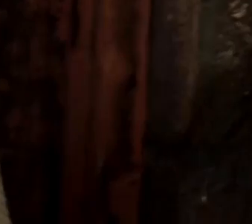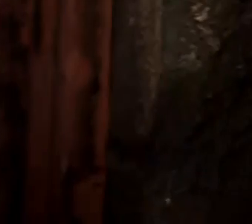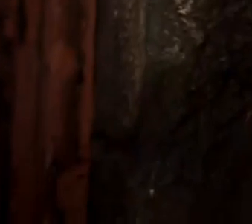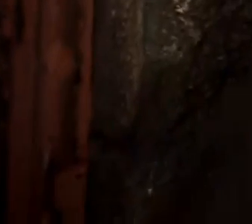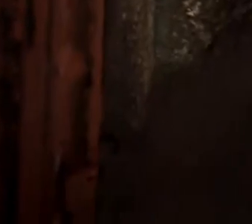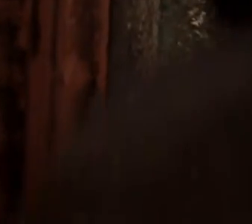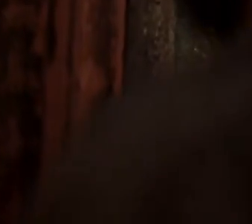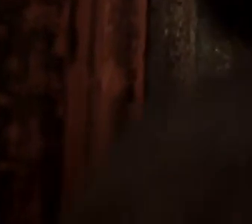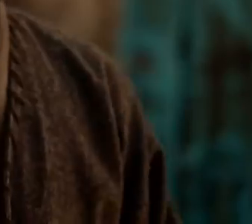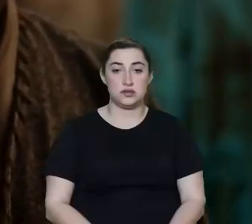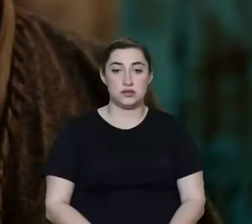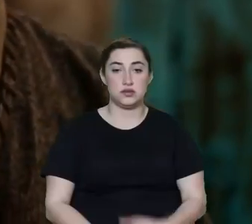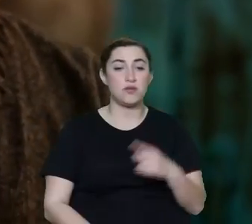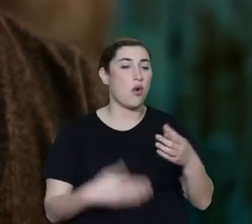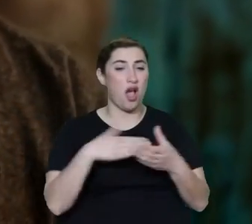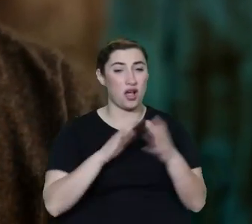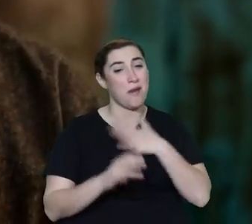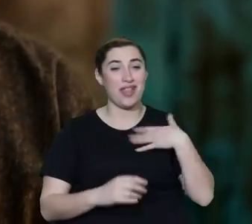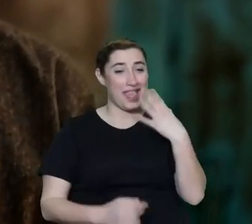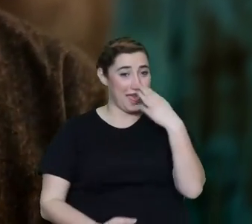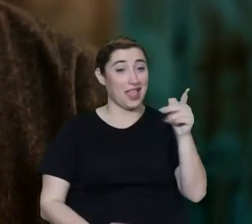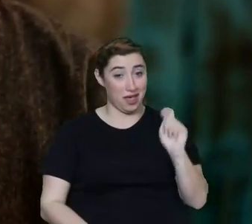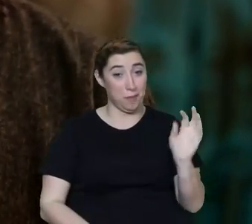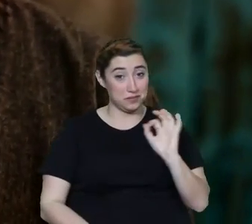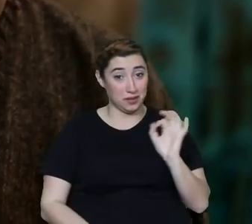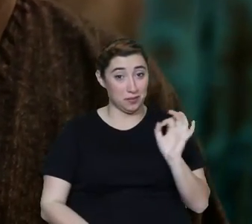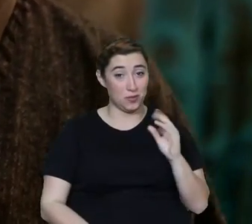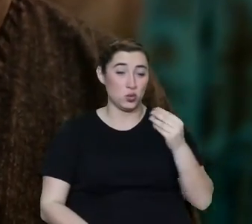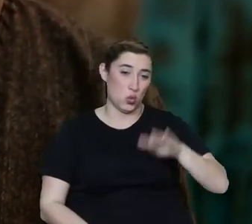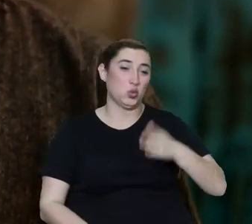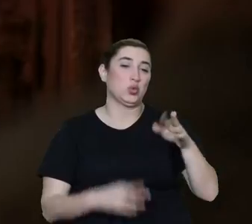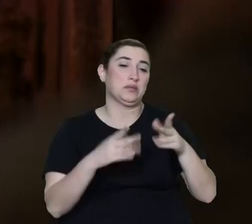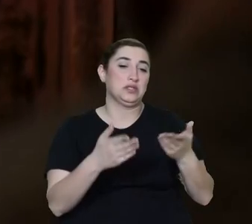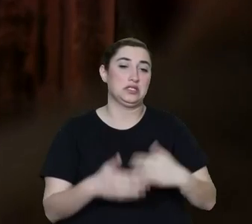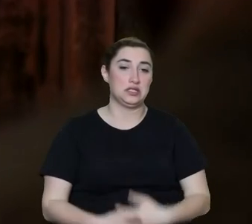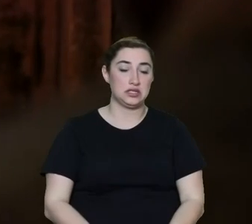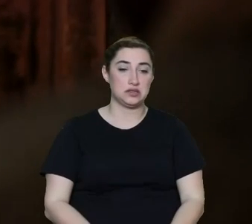önde. Bu pabuçları da anan almıştır o vakit. Çocuksun ya.